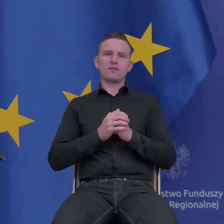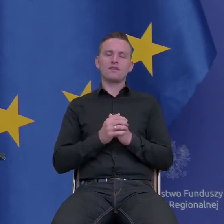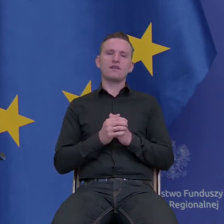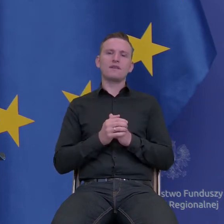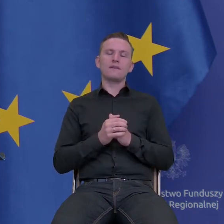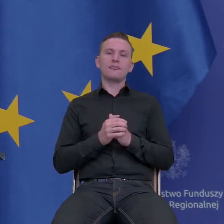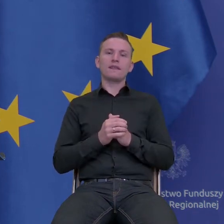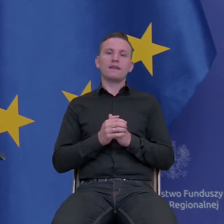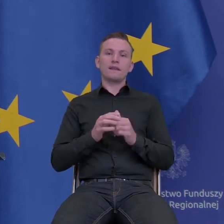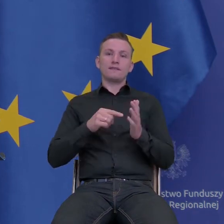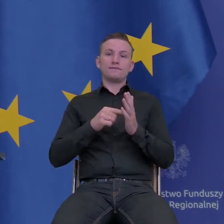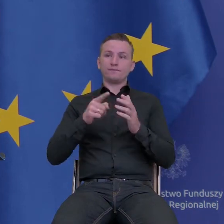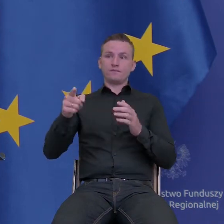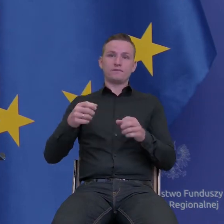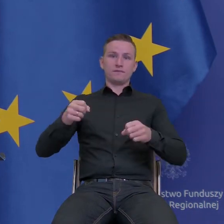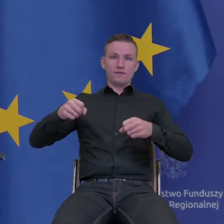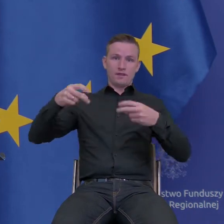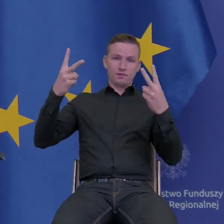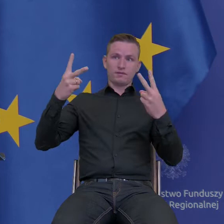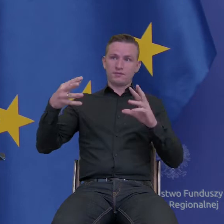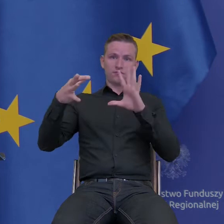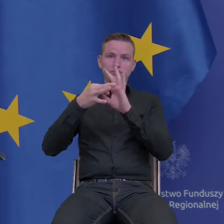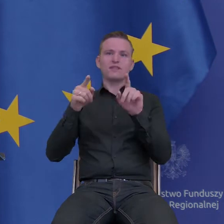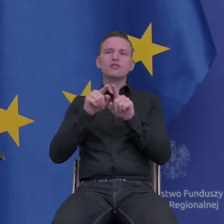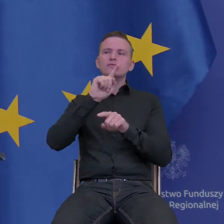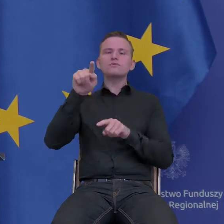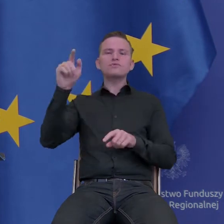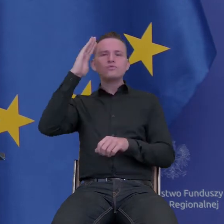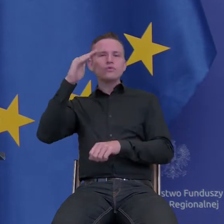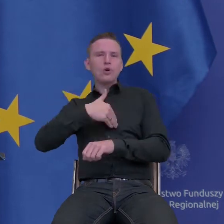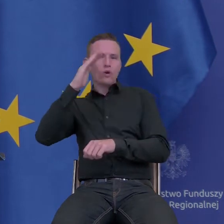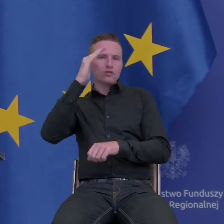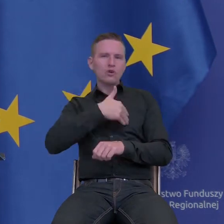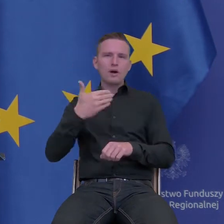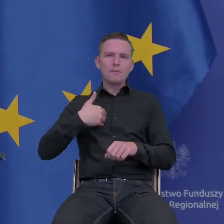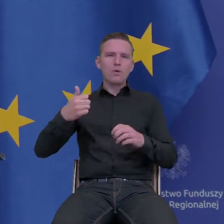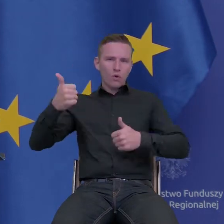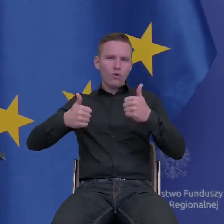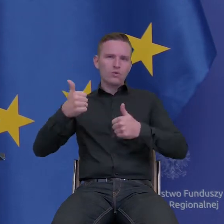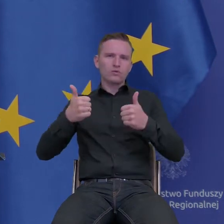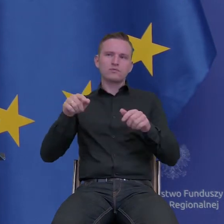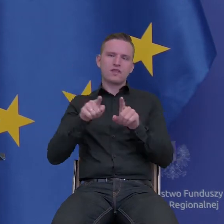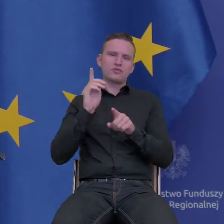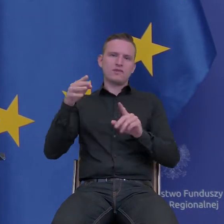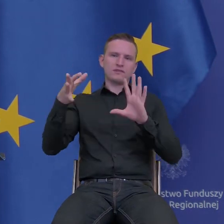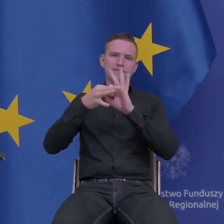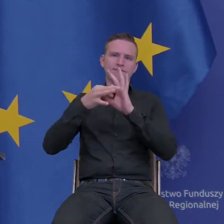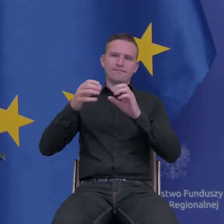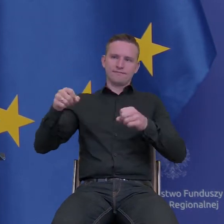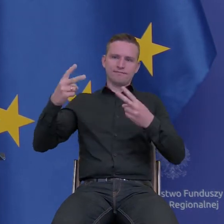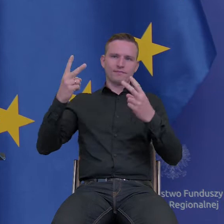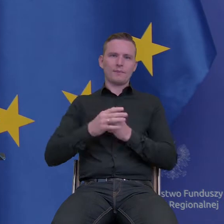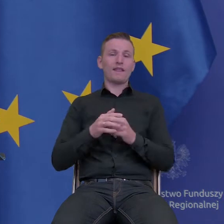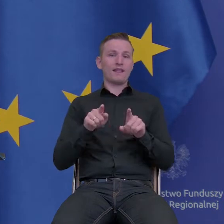ministerstwie, przyjechały dwa zespoły, zwycięzcy pierwszego i drugiego miejsca, czyli zespół ze Specjalnego